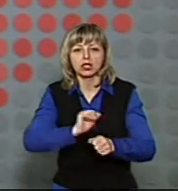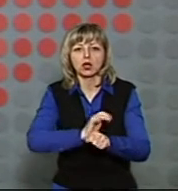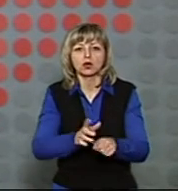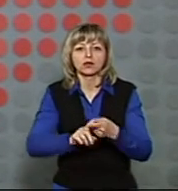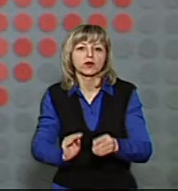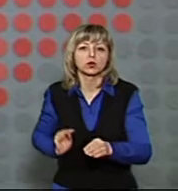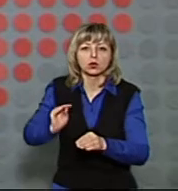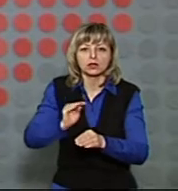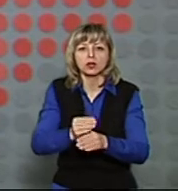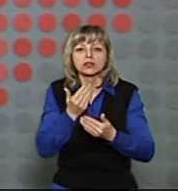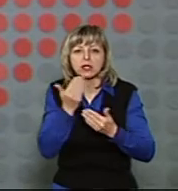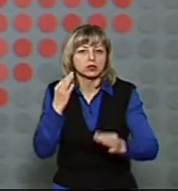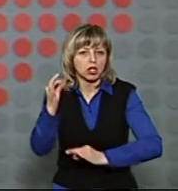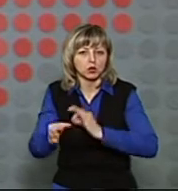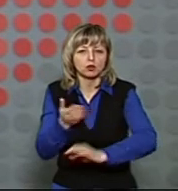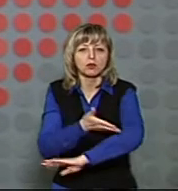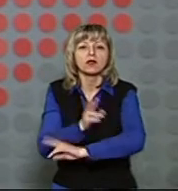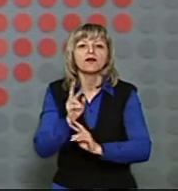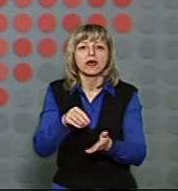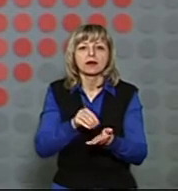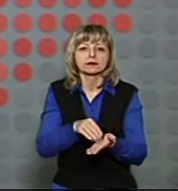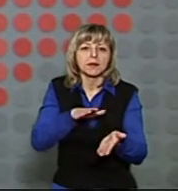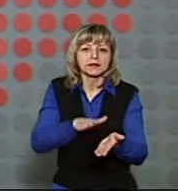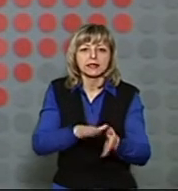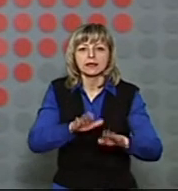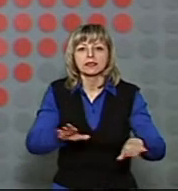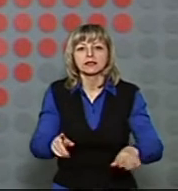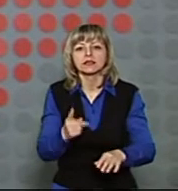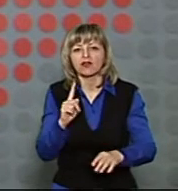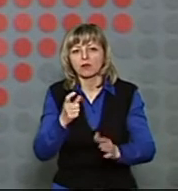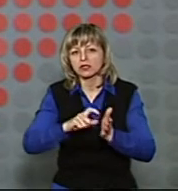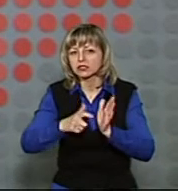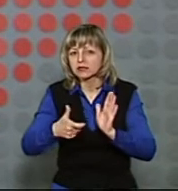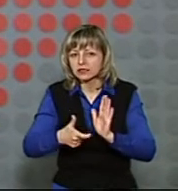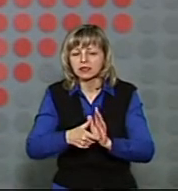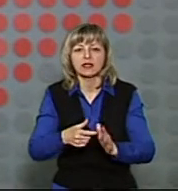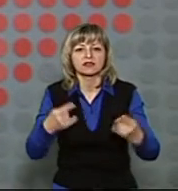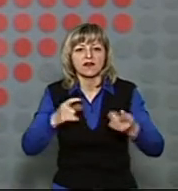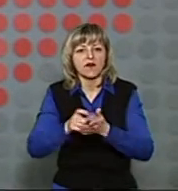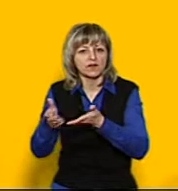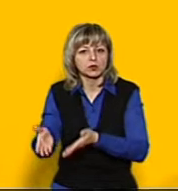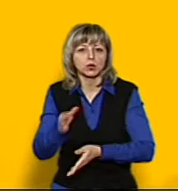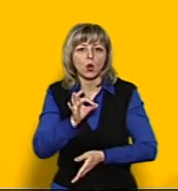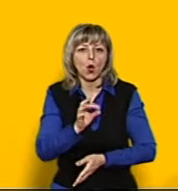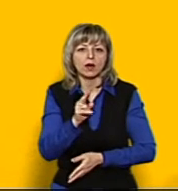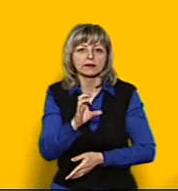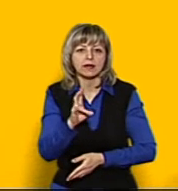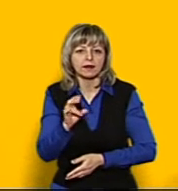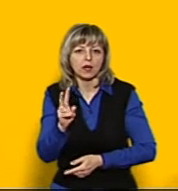додалося за останню добу на Волині. Як записати дошкільня до першого класу? У студії Оксана Кот. Вітаю вас.